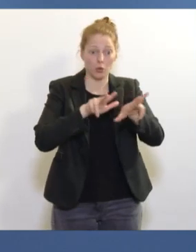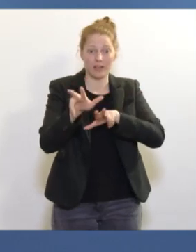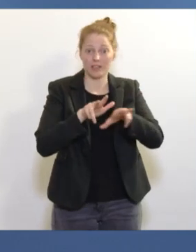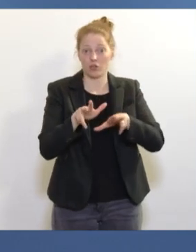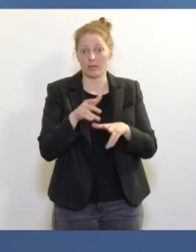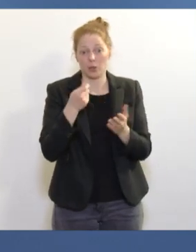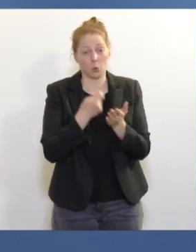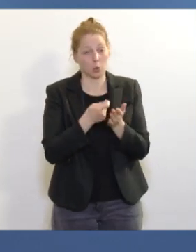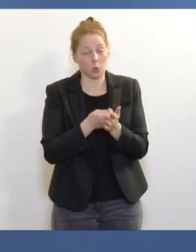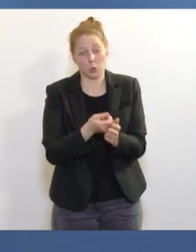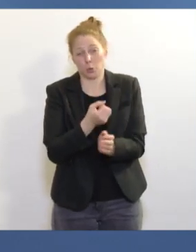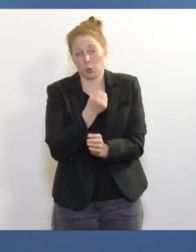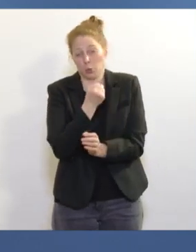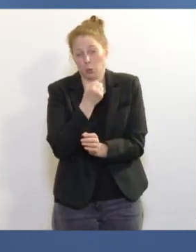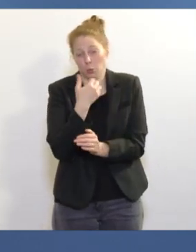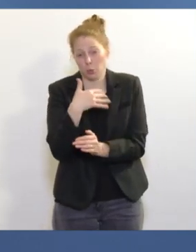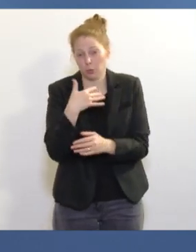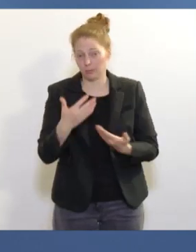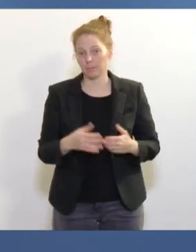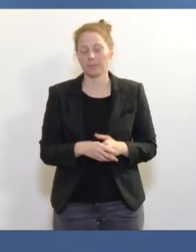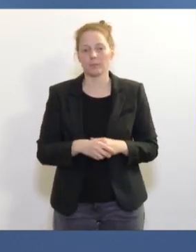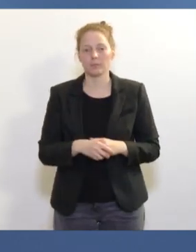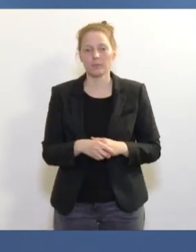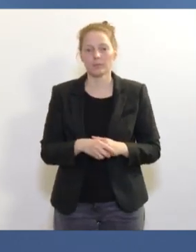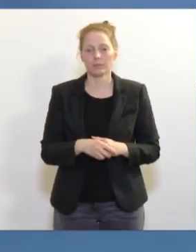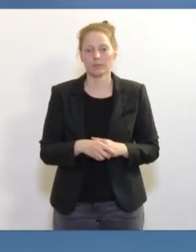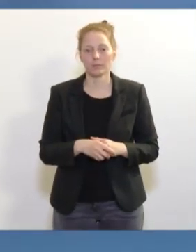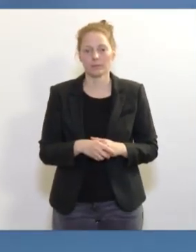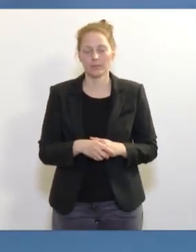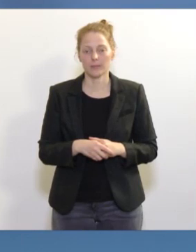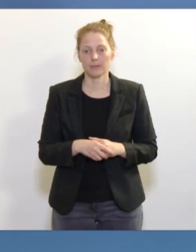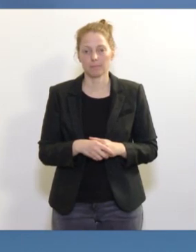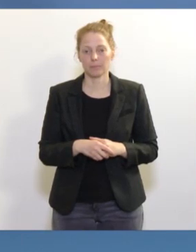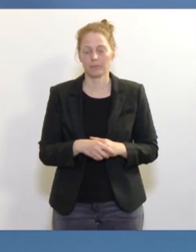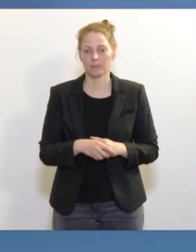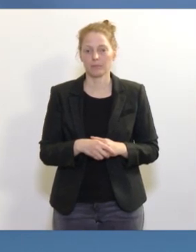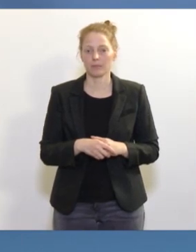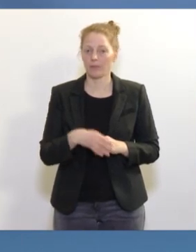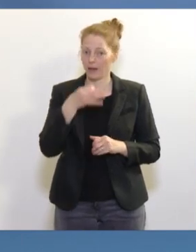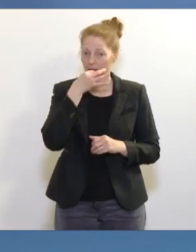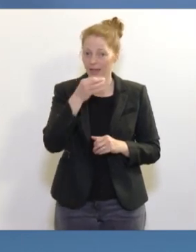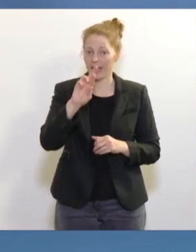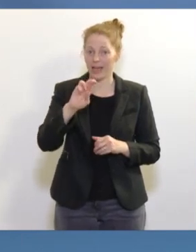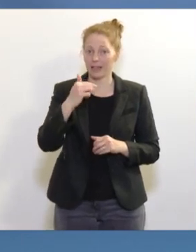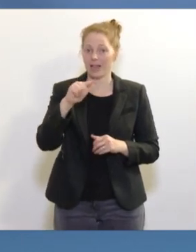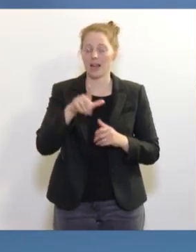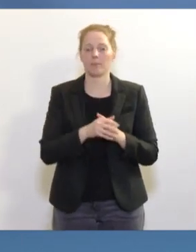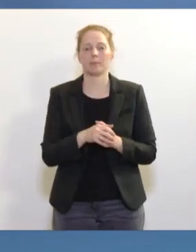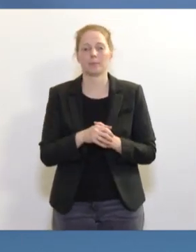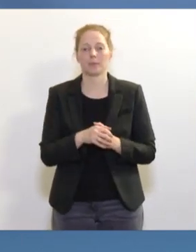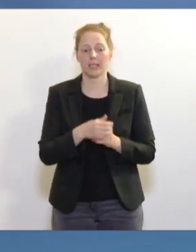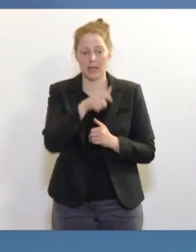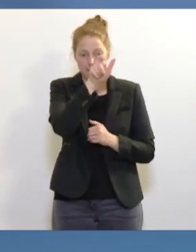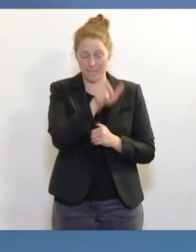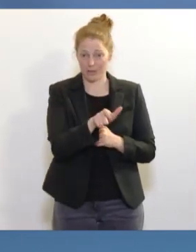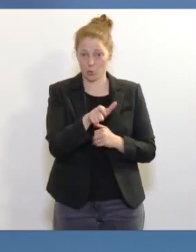teuer gehen für die Hilfen, die mal für die Betriebe gehen. Ein weiterer Frage von RTL. Am Krankenfall